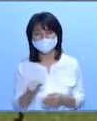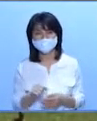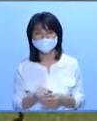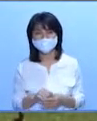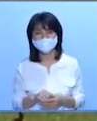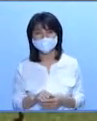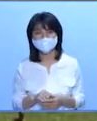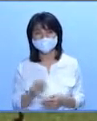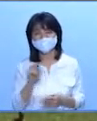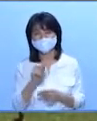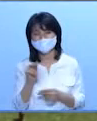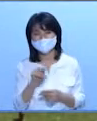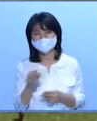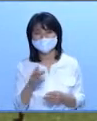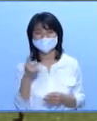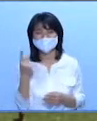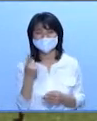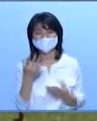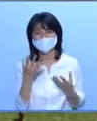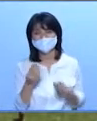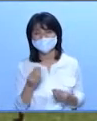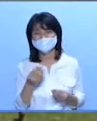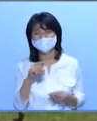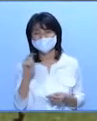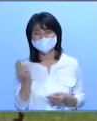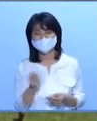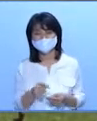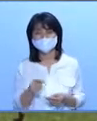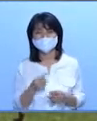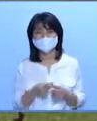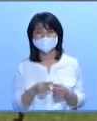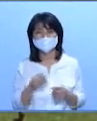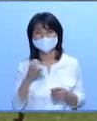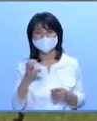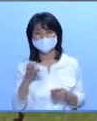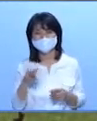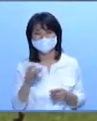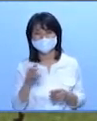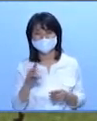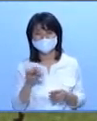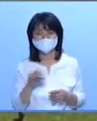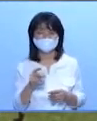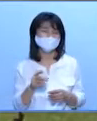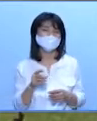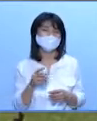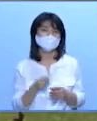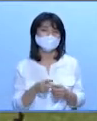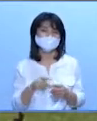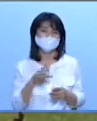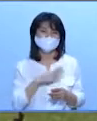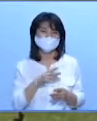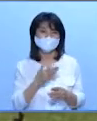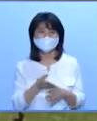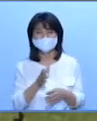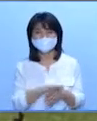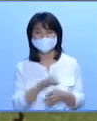Полтавой. Вот. Потом первые дни войны, это естественно, Сталинградская битва, в которой он принимал активное участие и там был тяжело